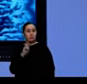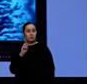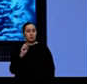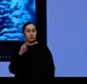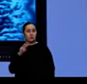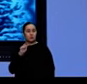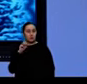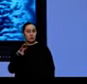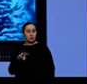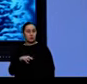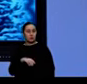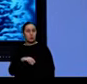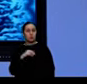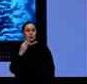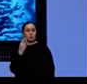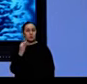qalam,